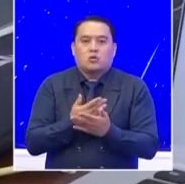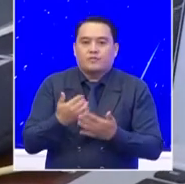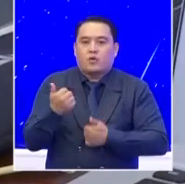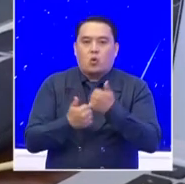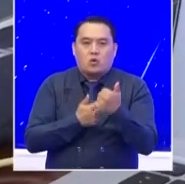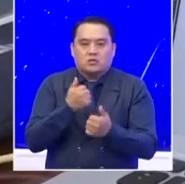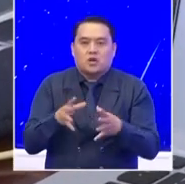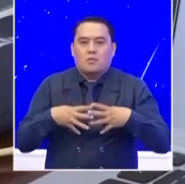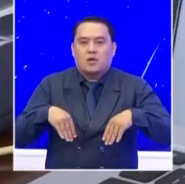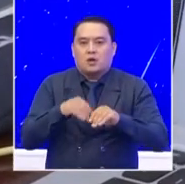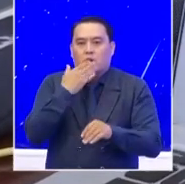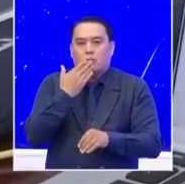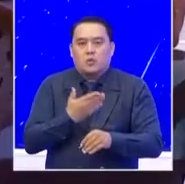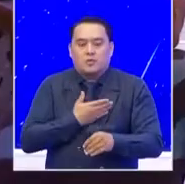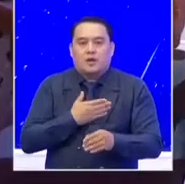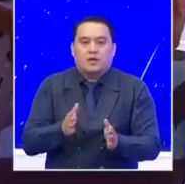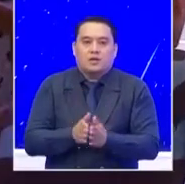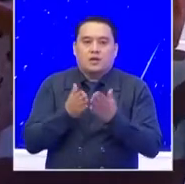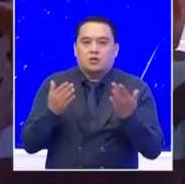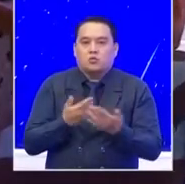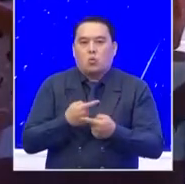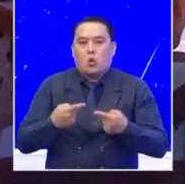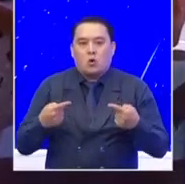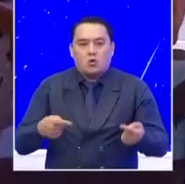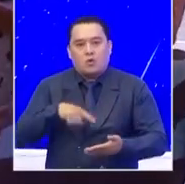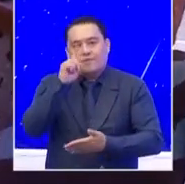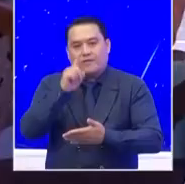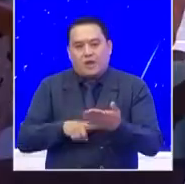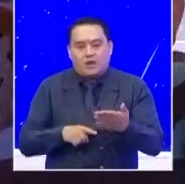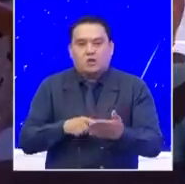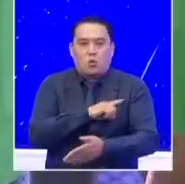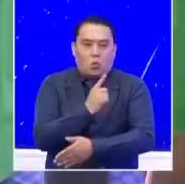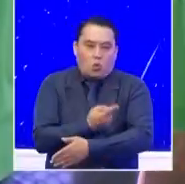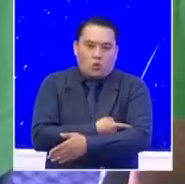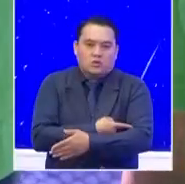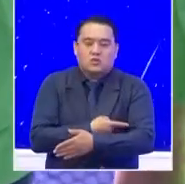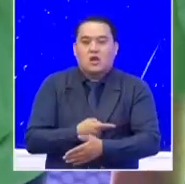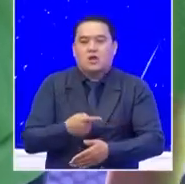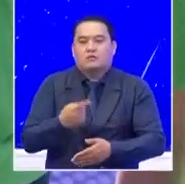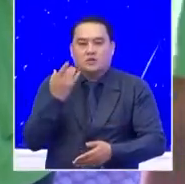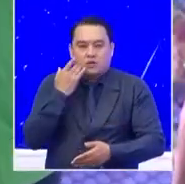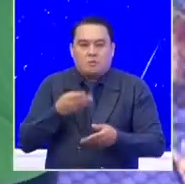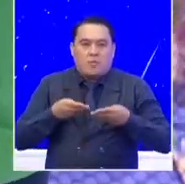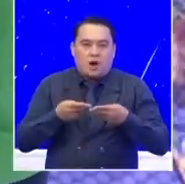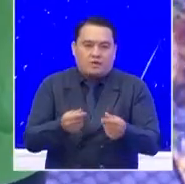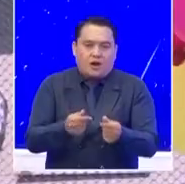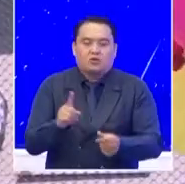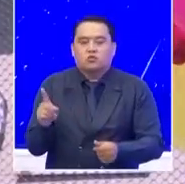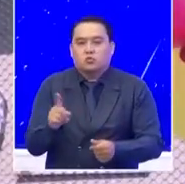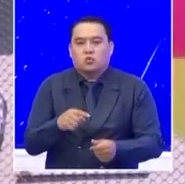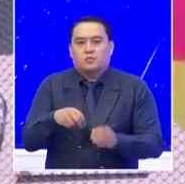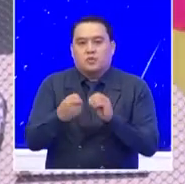конкурс «Семейное фото с любимой книгой» и многое другое. Они уверены, что их усилия, хотя и косвенно, но все же повлияли на то, что